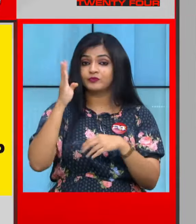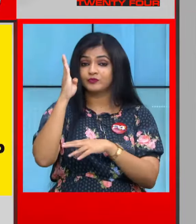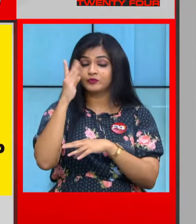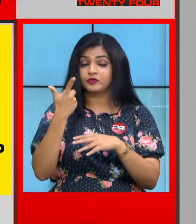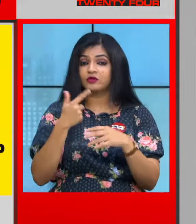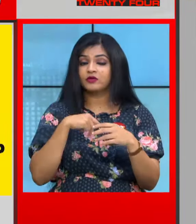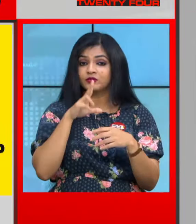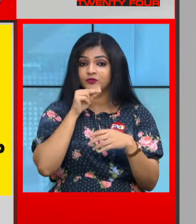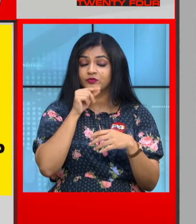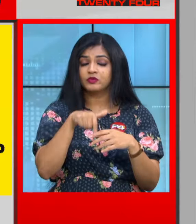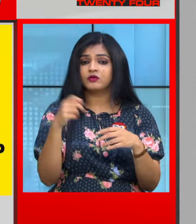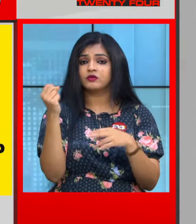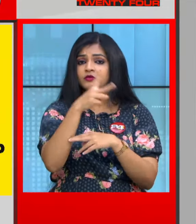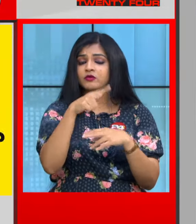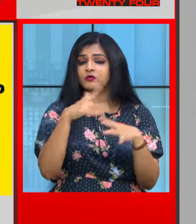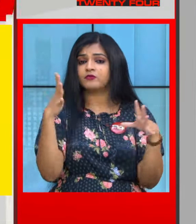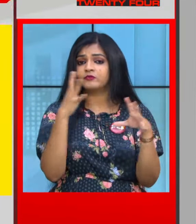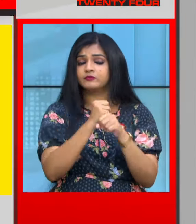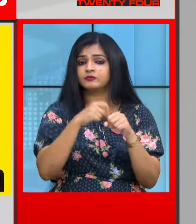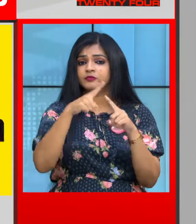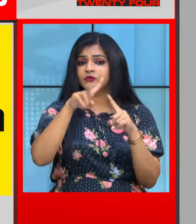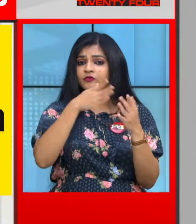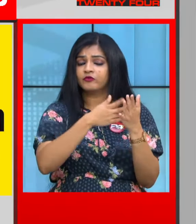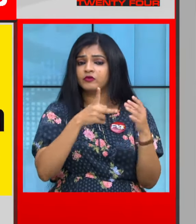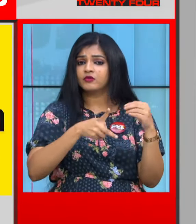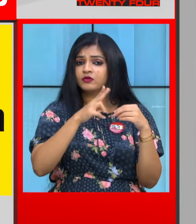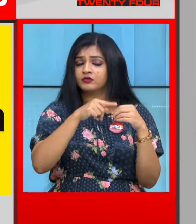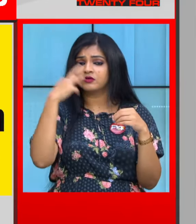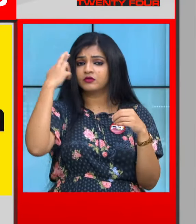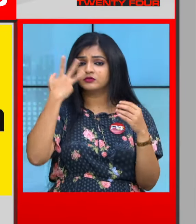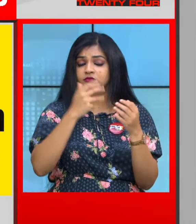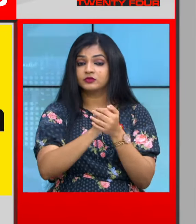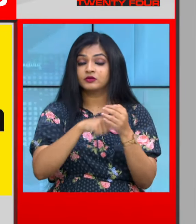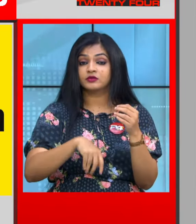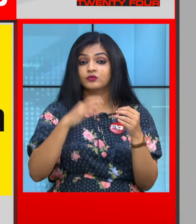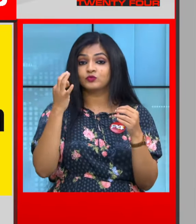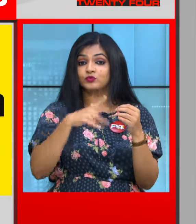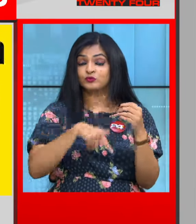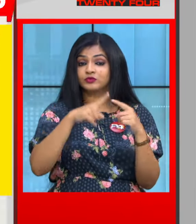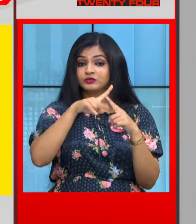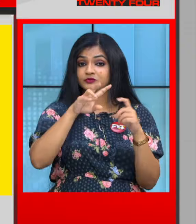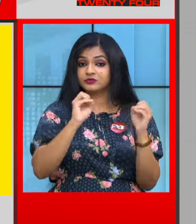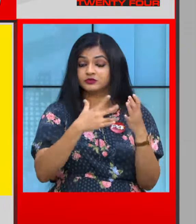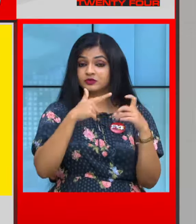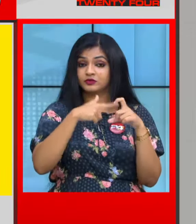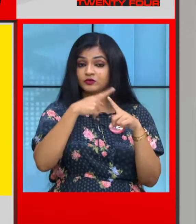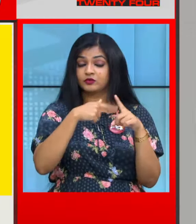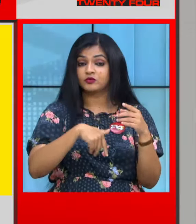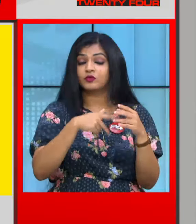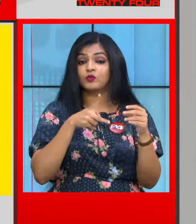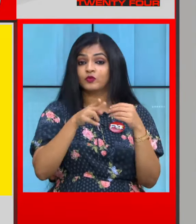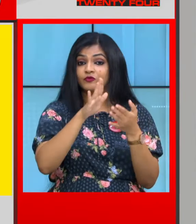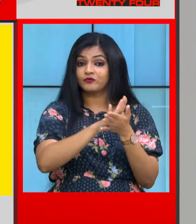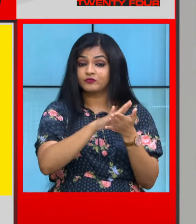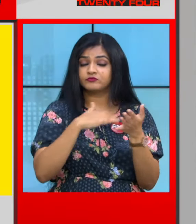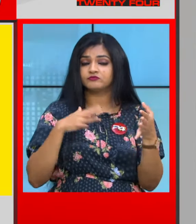പോലും ടെലികാസ്റ്റ് ചെയ്യാൻ സഭാ ടിവി തയ്യാറായില്ല. അതുകൊണ്ട് തന്നെ തൽക്കാലം സഭാ ടിവിയുടെ പുതിയ ചാനലായ സഭാ ടിവി എക്സ്ക്ലൂസീവിന്റെ ഉദ്ഘാടന ചടങ്ങിൽ സഹകരിക്കേണ്ടതില്ല